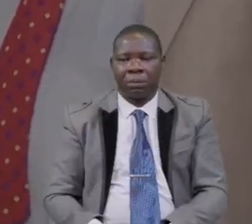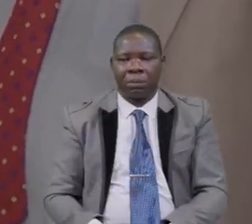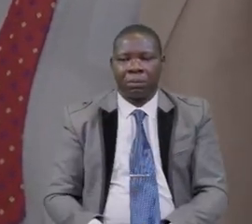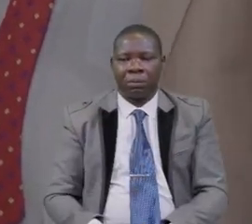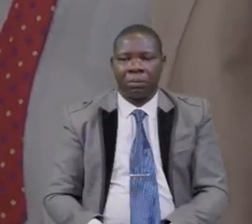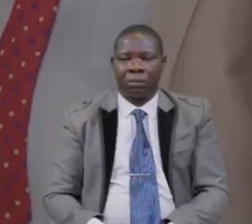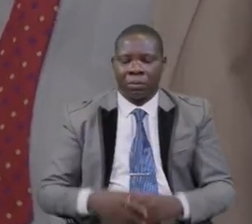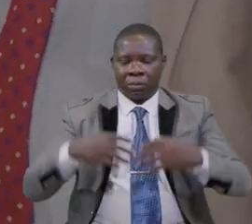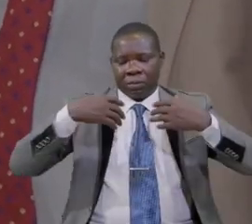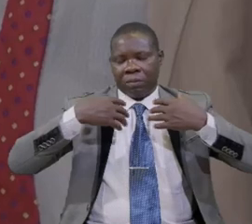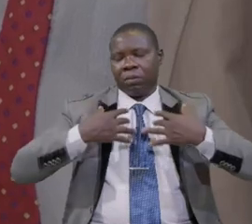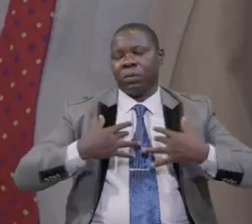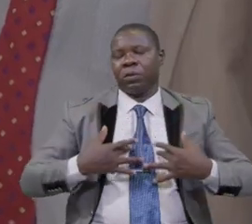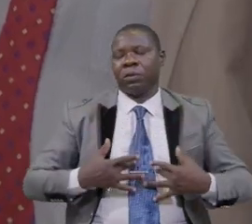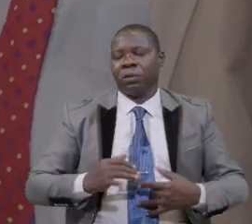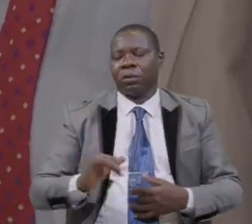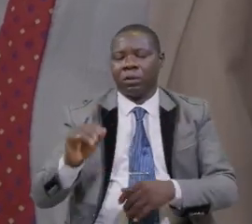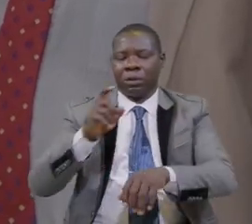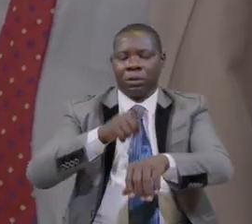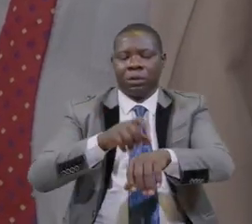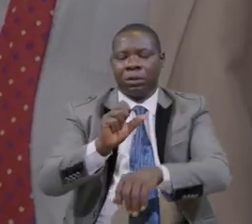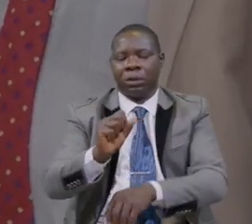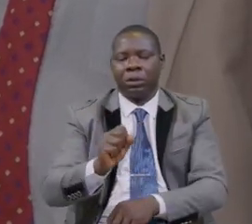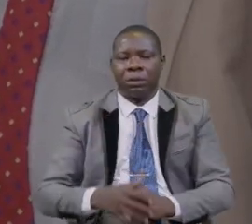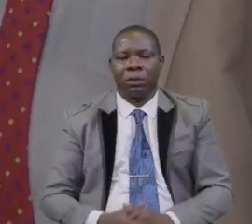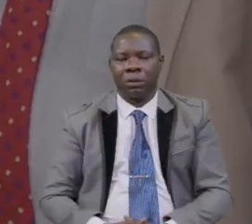les moments de découragement,